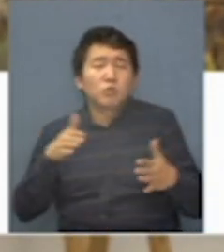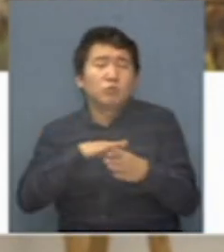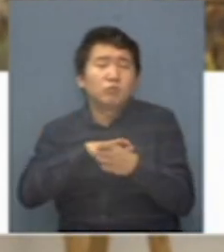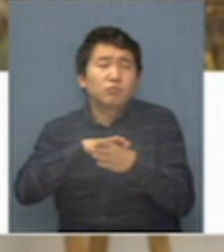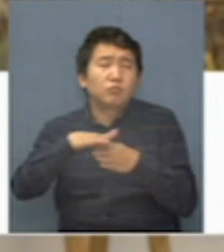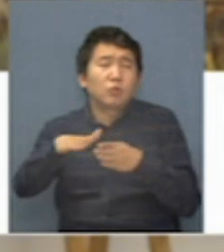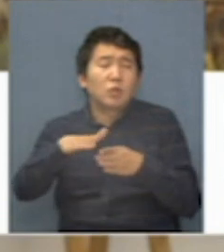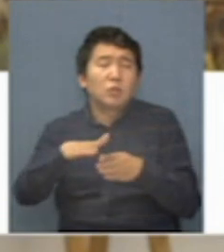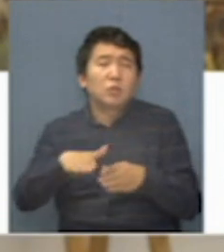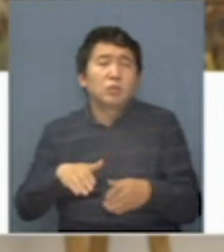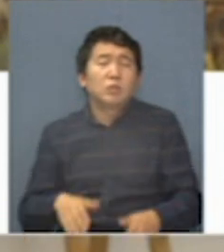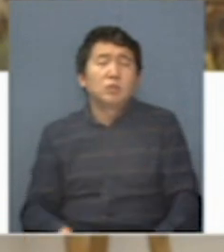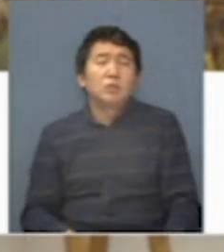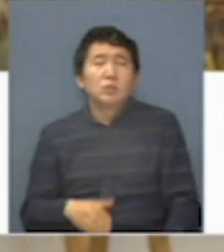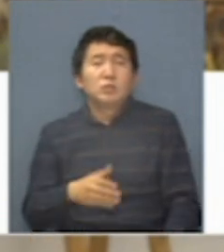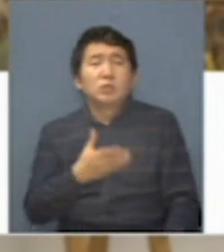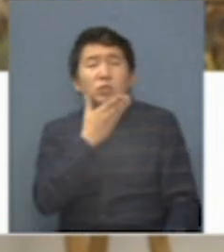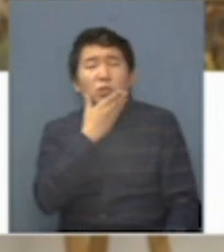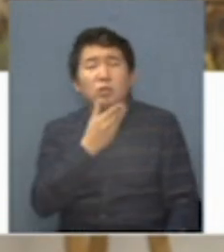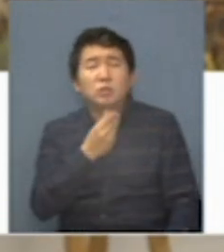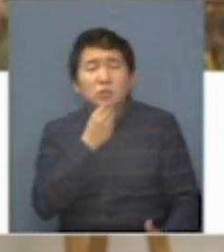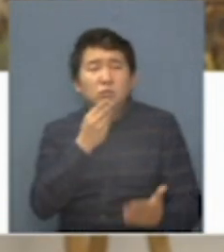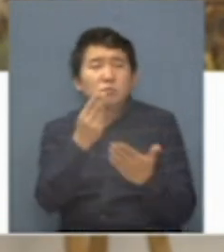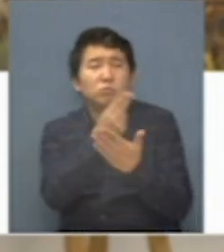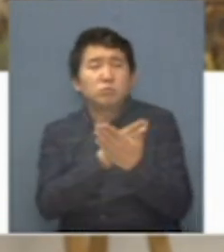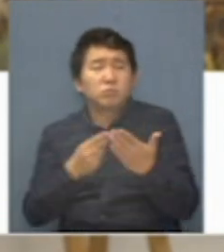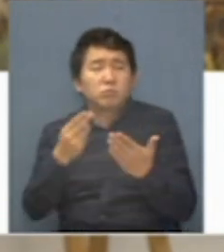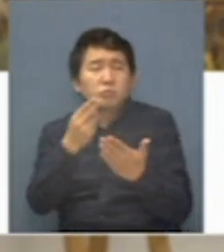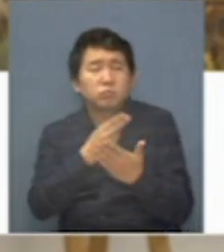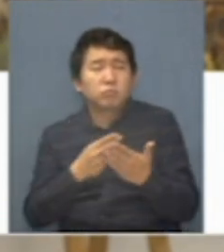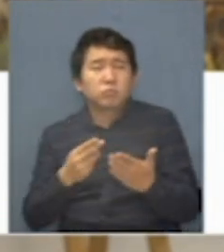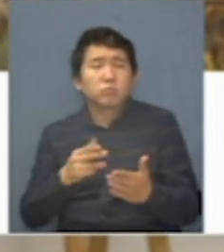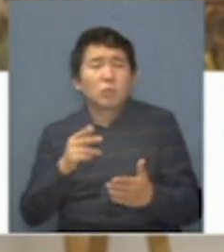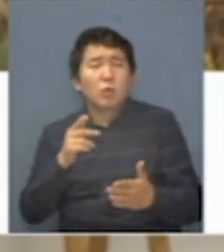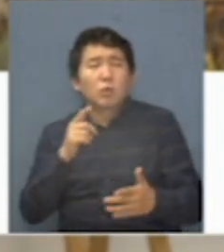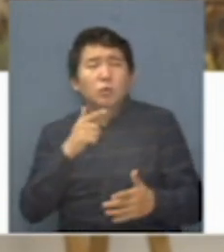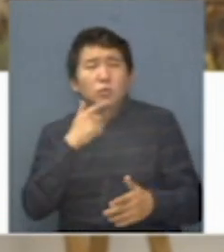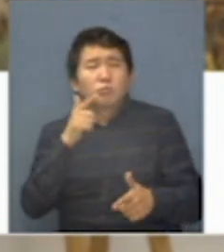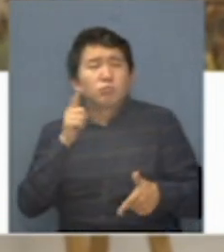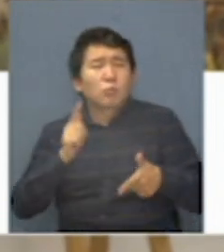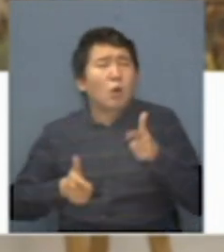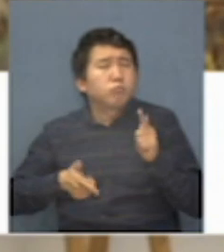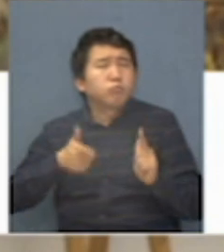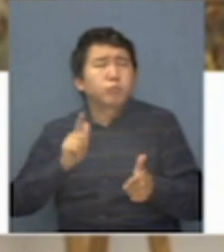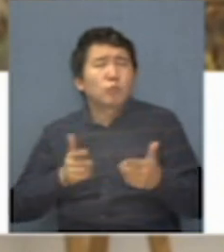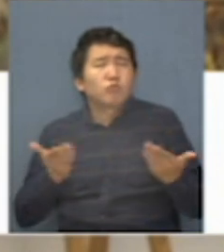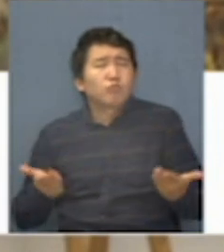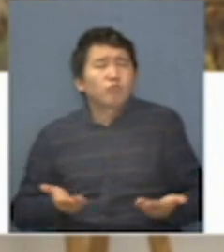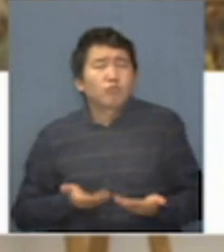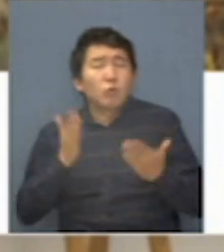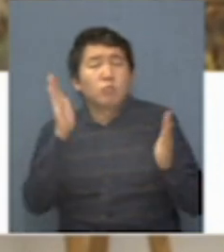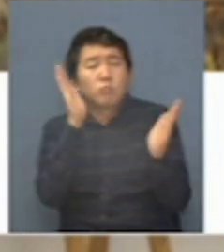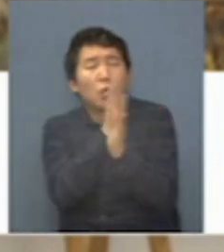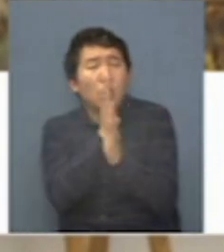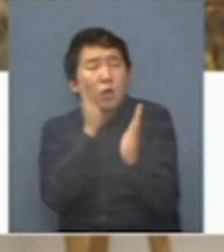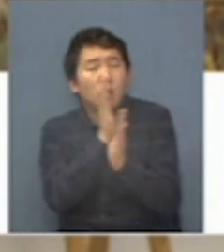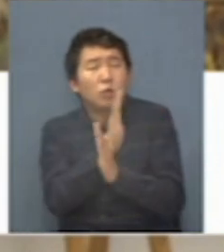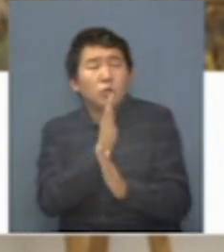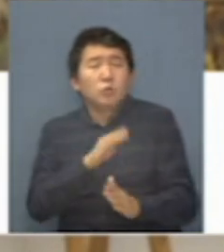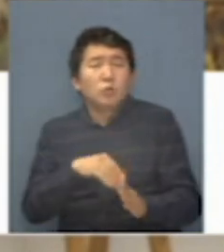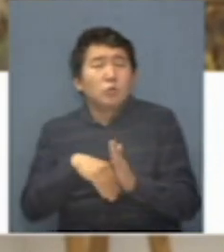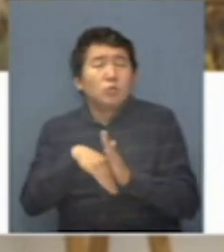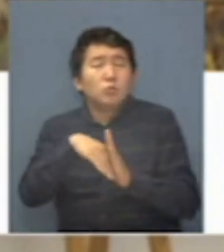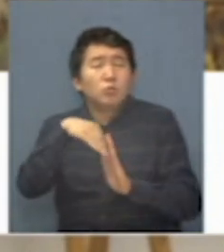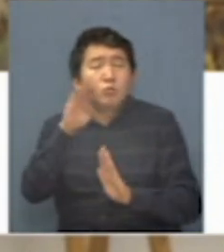такие реальные картины с реальной природой. Вот таким образом пленэр – это самое лучшее. Я, по моему